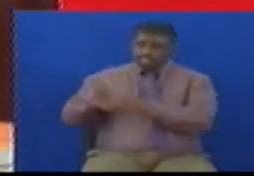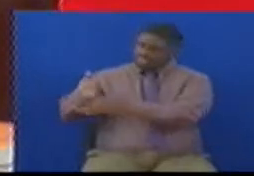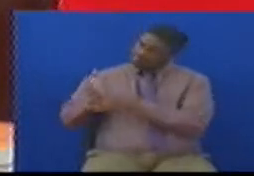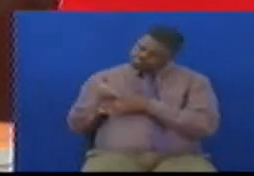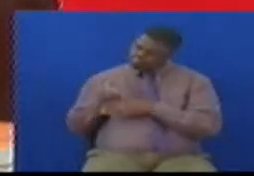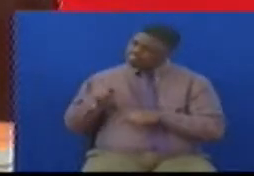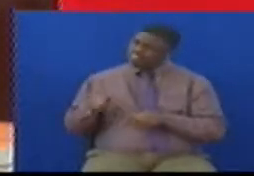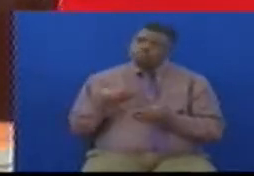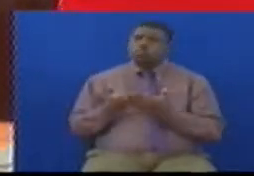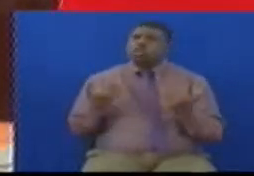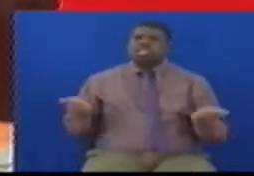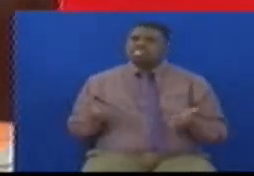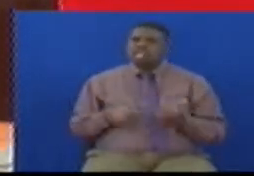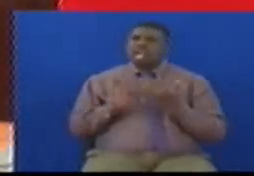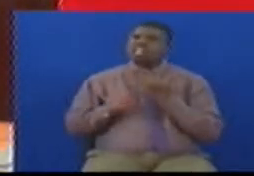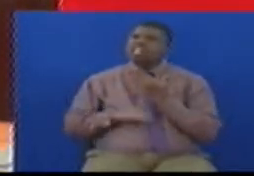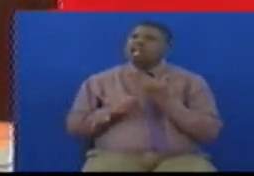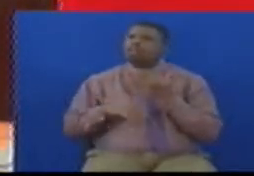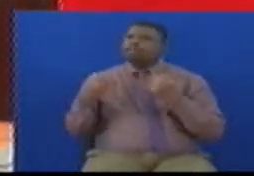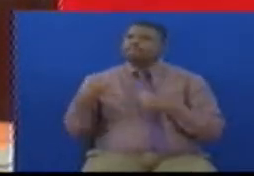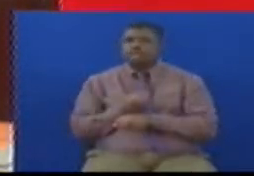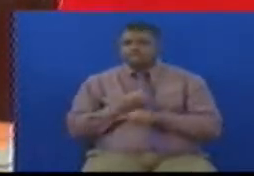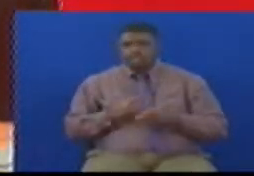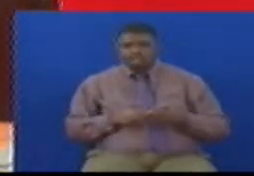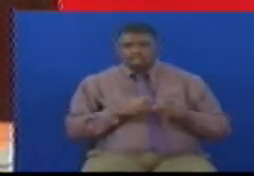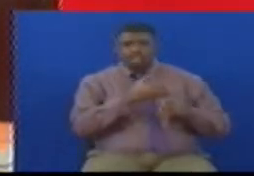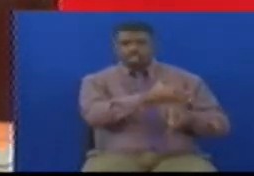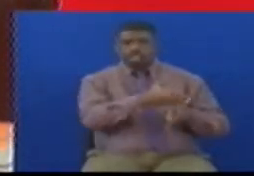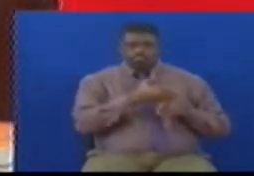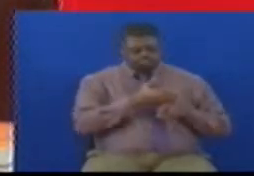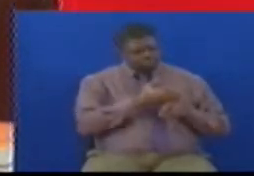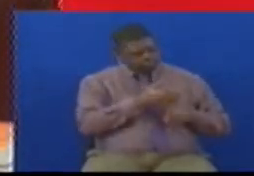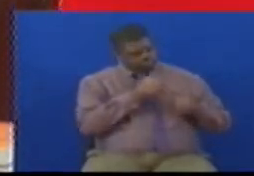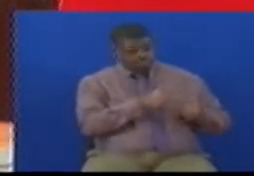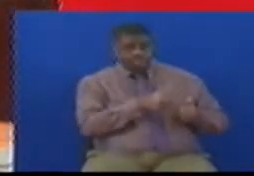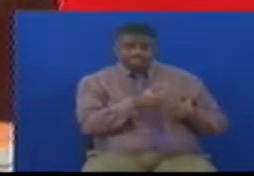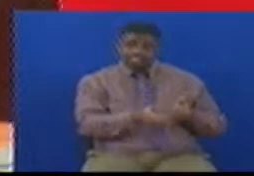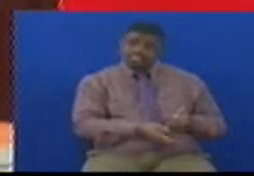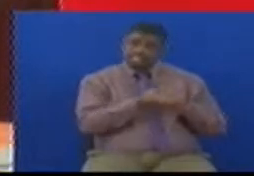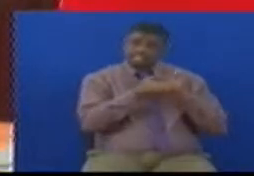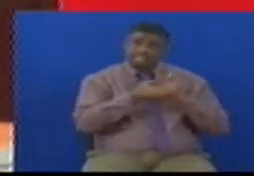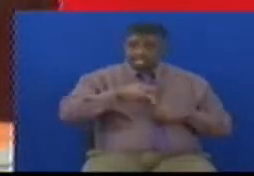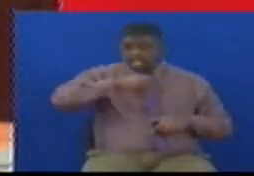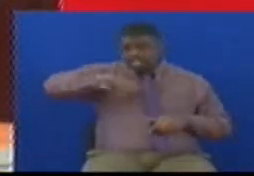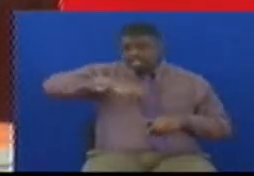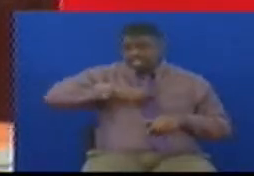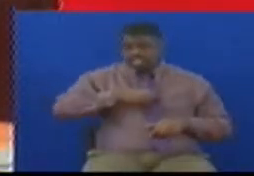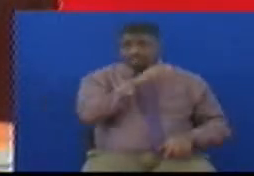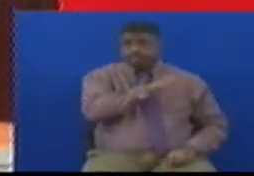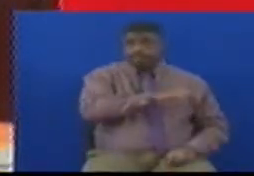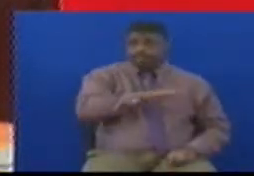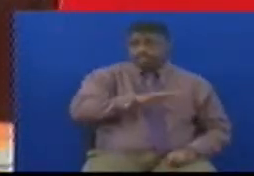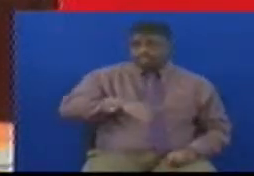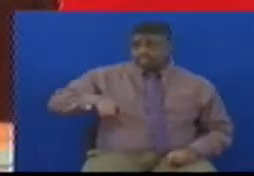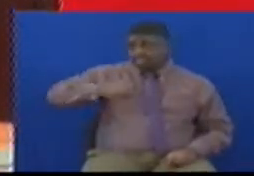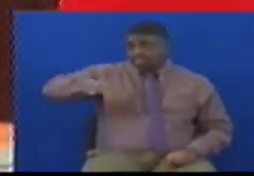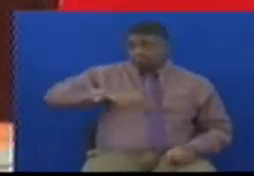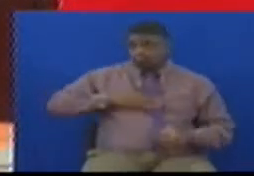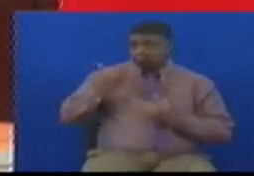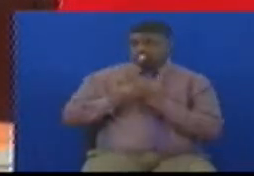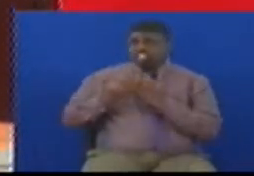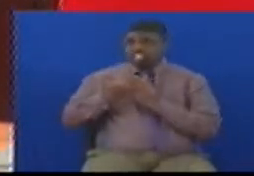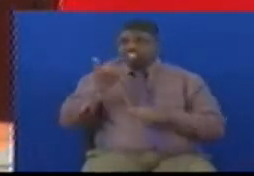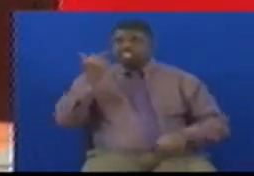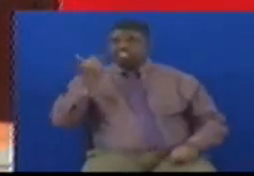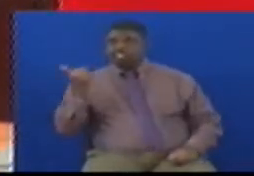nini kwanza ilikuwa inajiendesha kwa hasara, wakati ni kampuni tuliyoitumaini kwamba itatusaidia sisi katika mazingira yetu haya ya nchi yetu ya